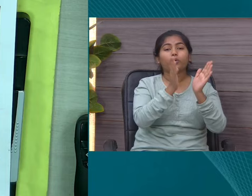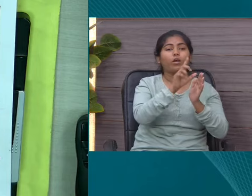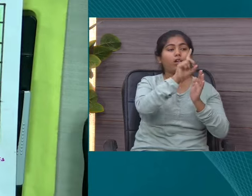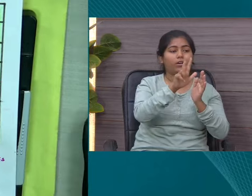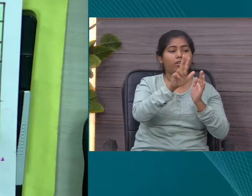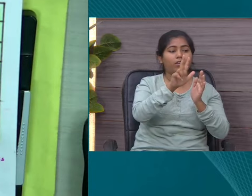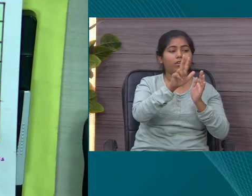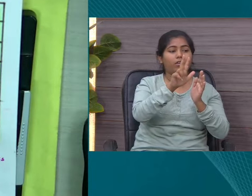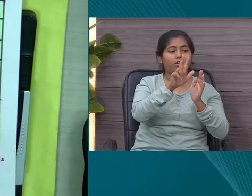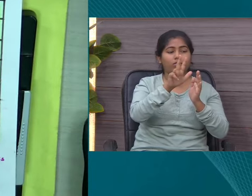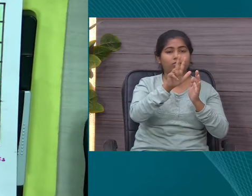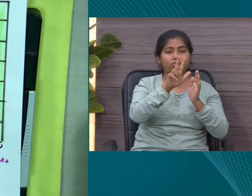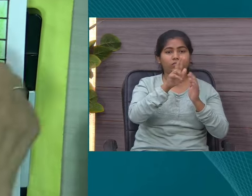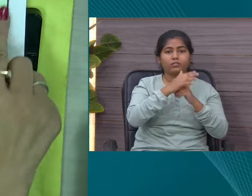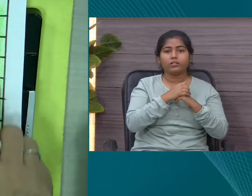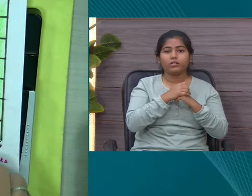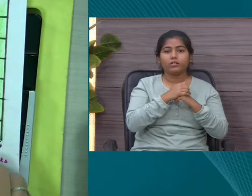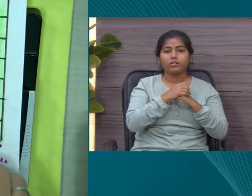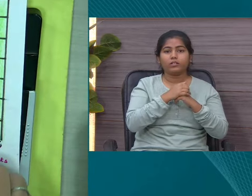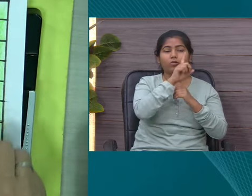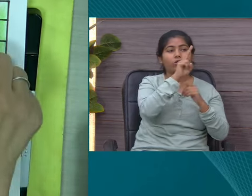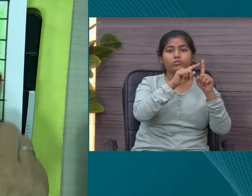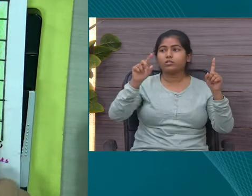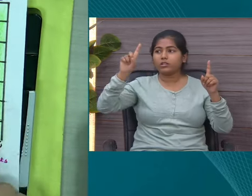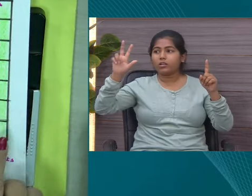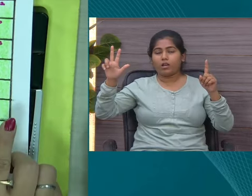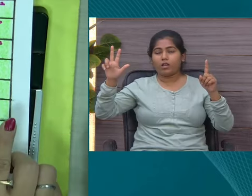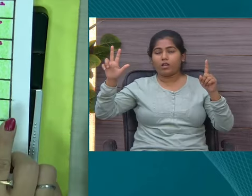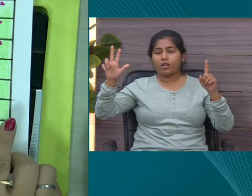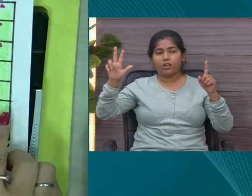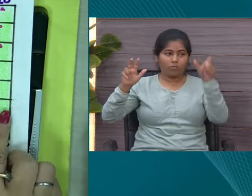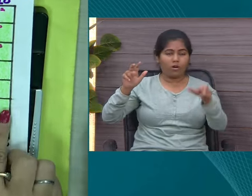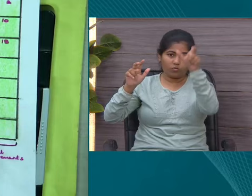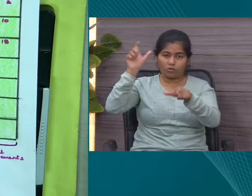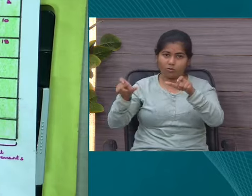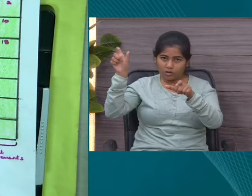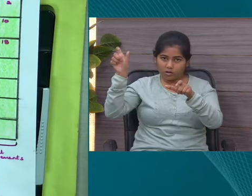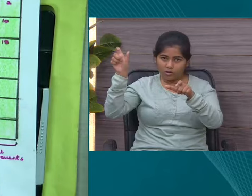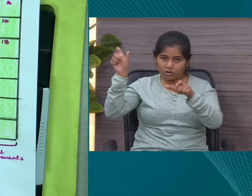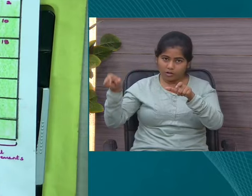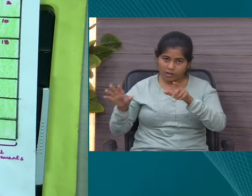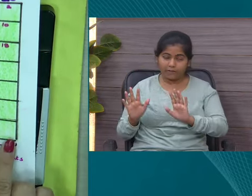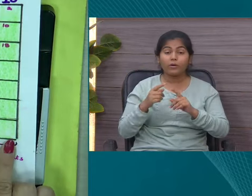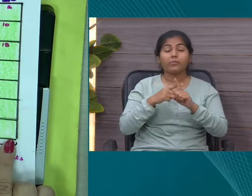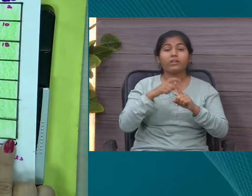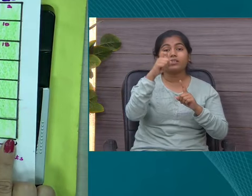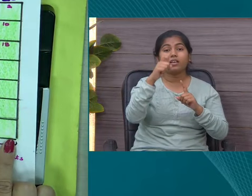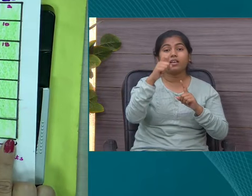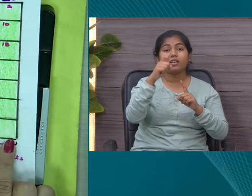आप देखिए 1, 2 से लेकर यहाँ 18 वर्टिकल कॉलम्स है, 18 ग्रुप और 7